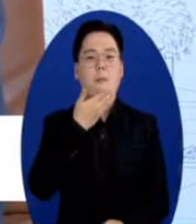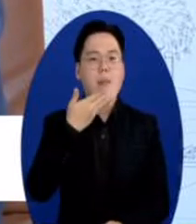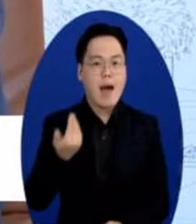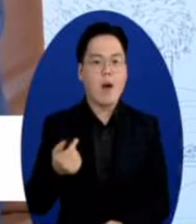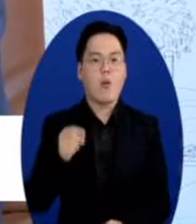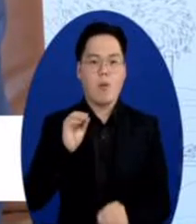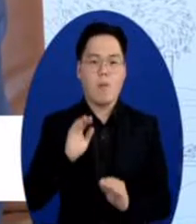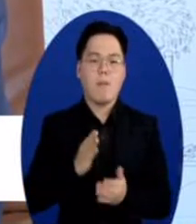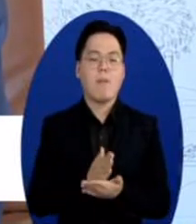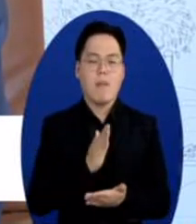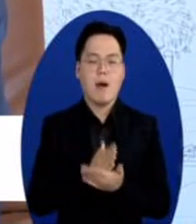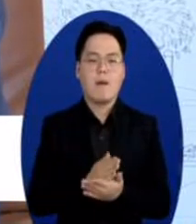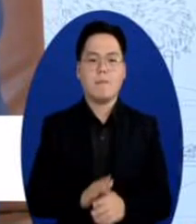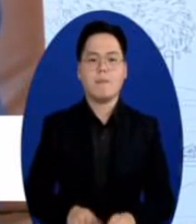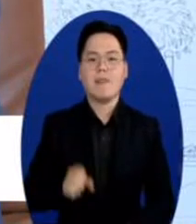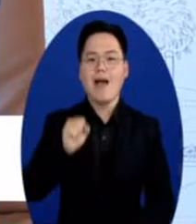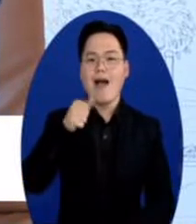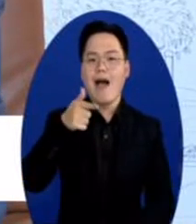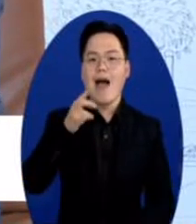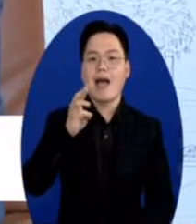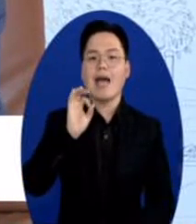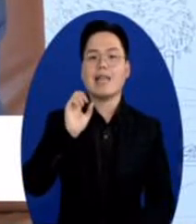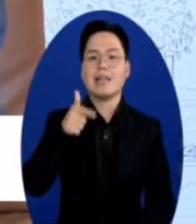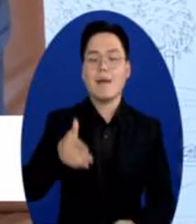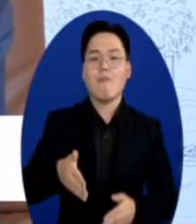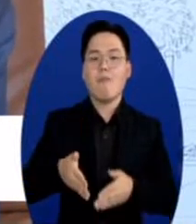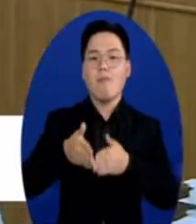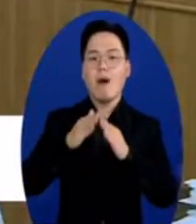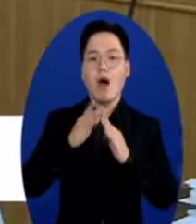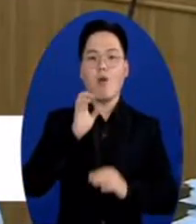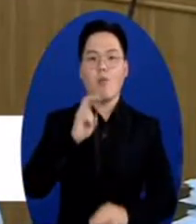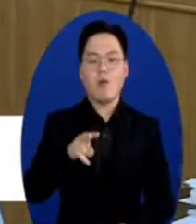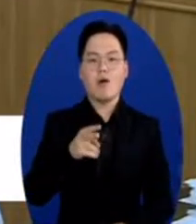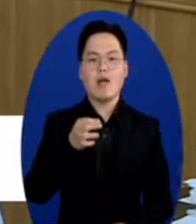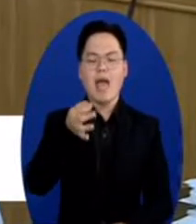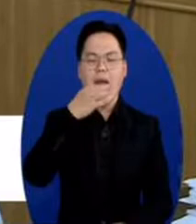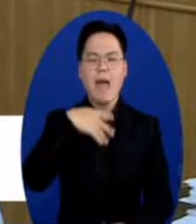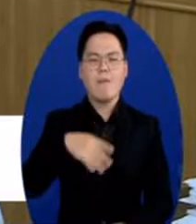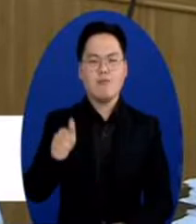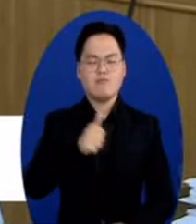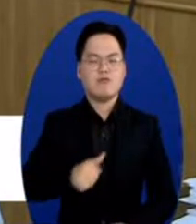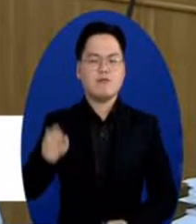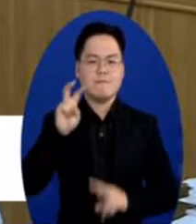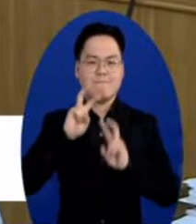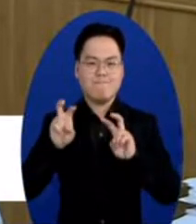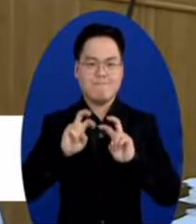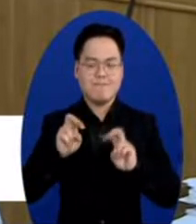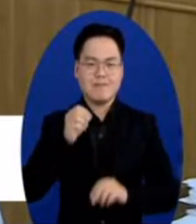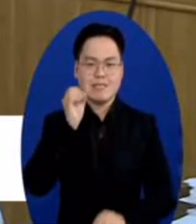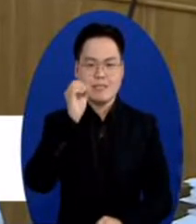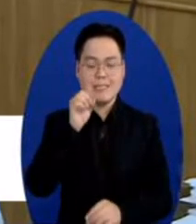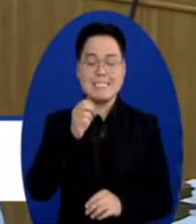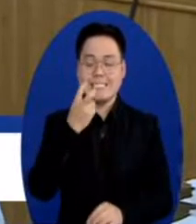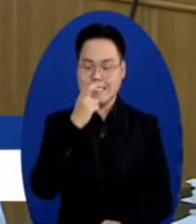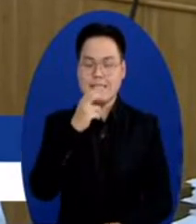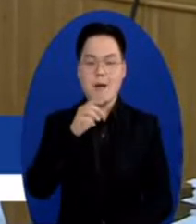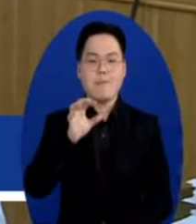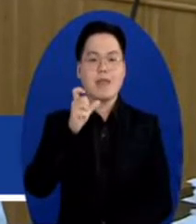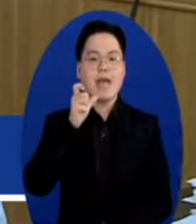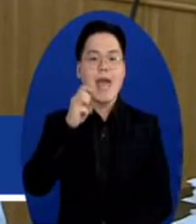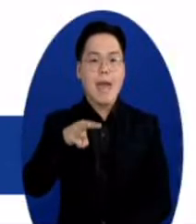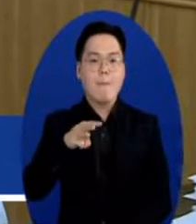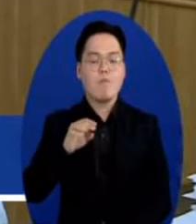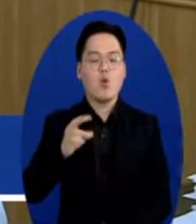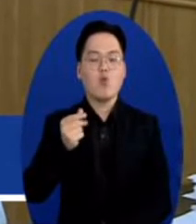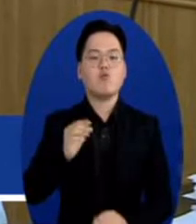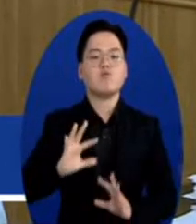байгаа байхгүй юу? Тэгэхээр энэ агентлаг бол энэ эмэд бүрэн хяналт тавина. Монгол улсаар орж ирж байгаа эмийн одоо үнийн өсөлт ямар байна